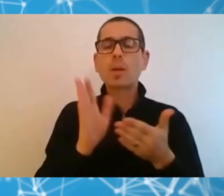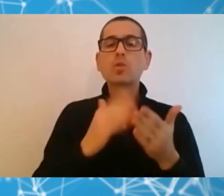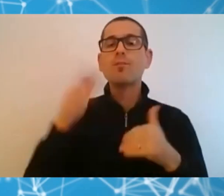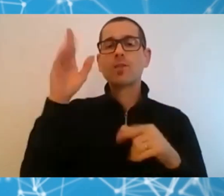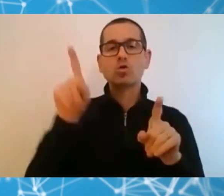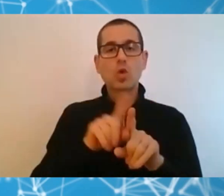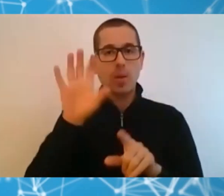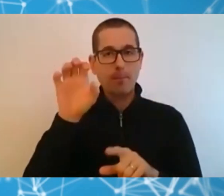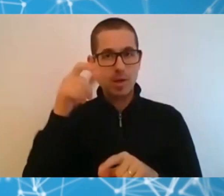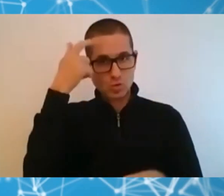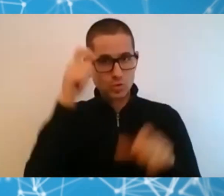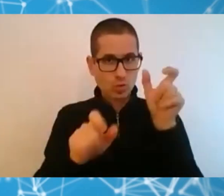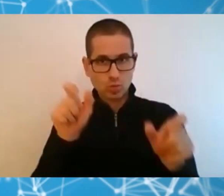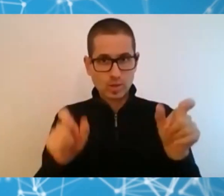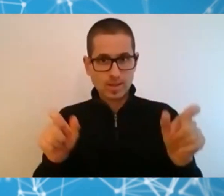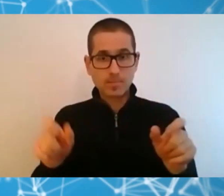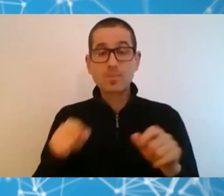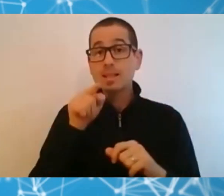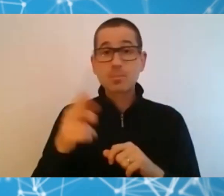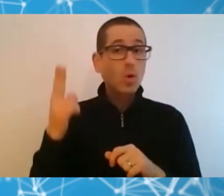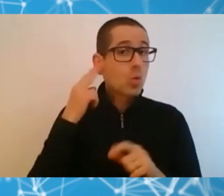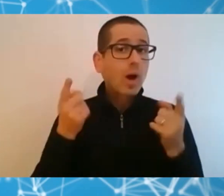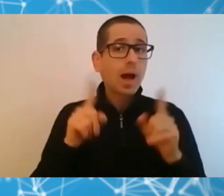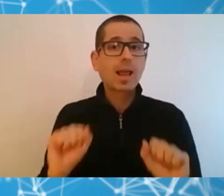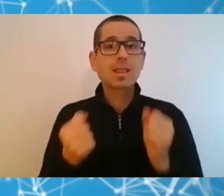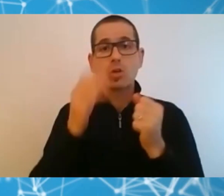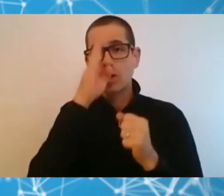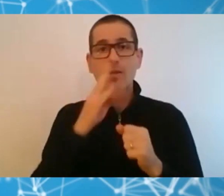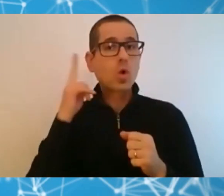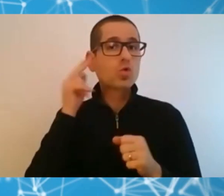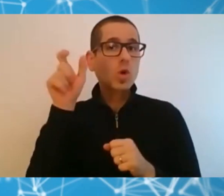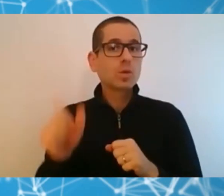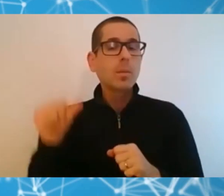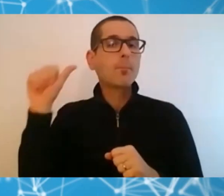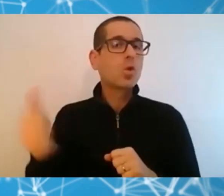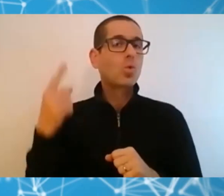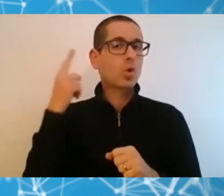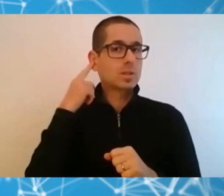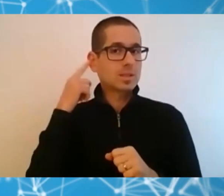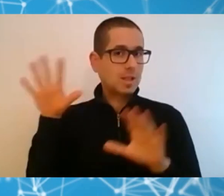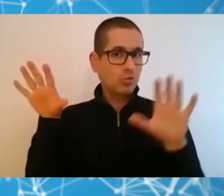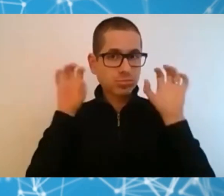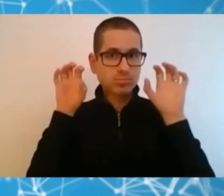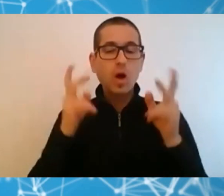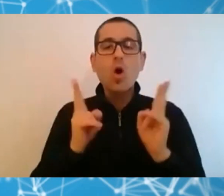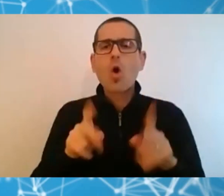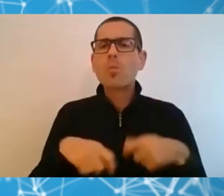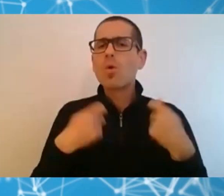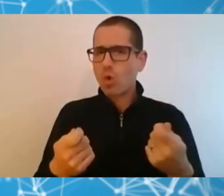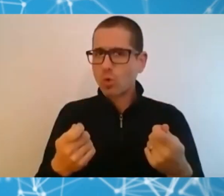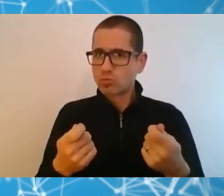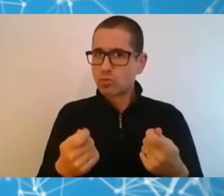500 ljudi. Z njim gluha ali težje naglušna oseba ponovno sliši in ji omogoča kar se da polno